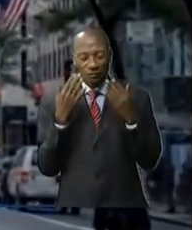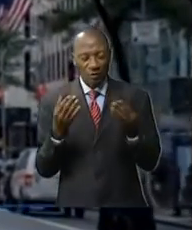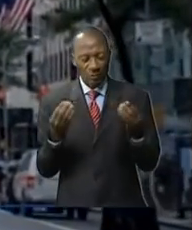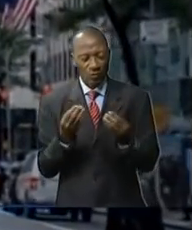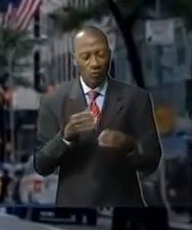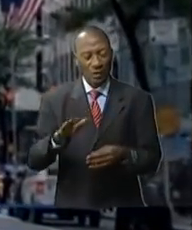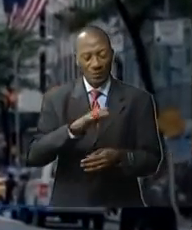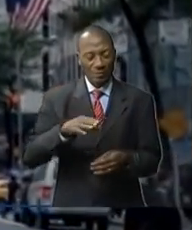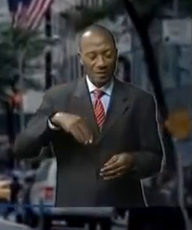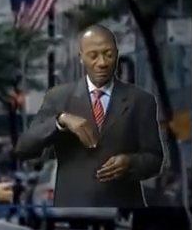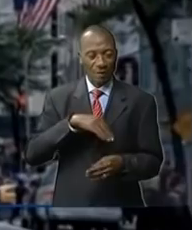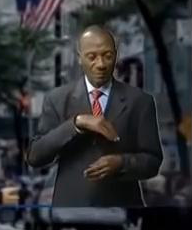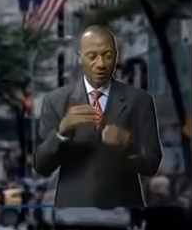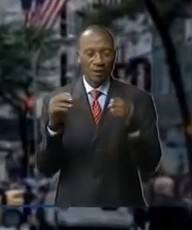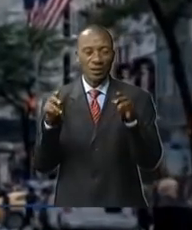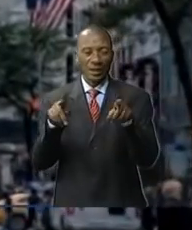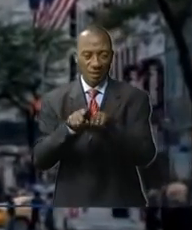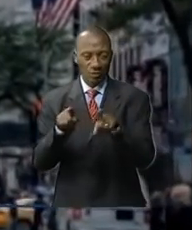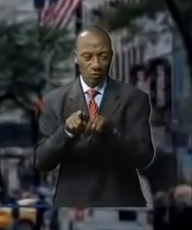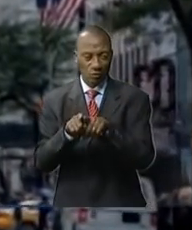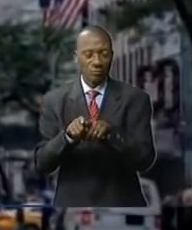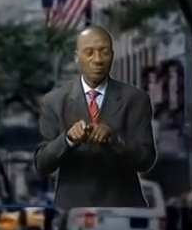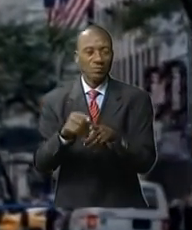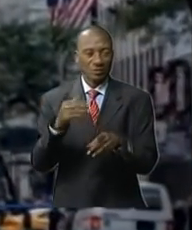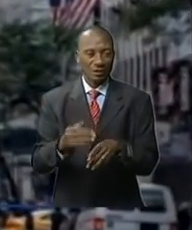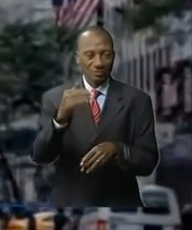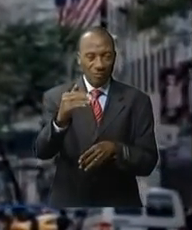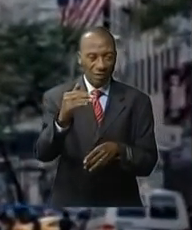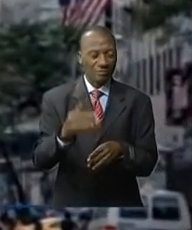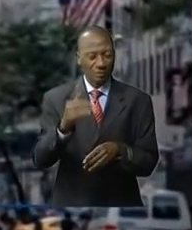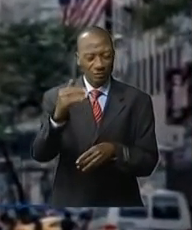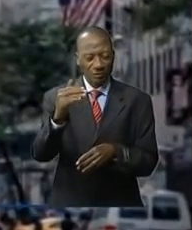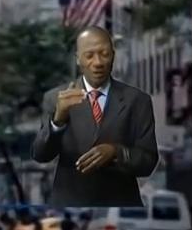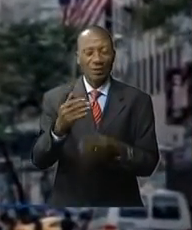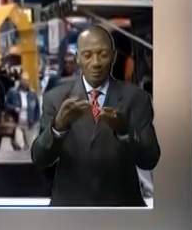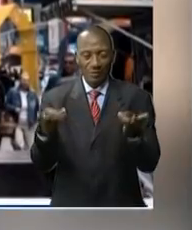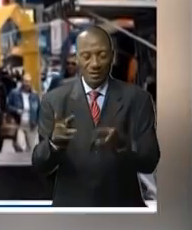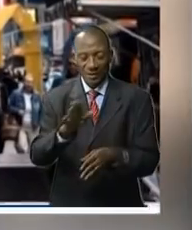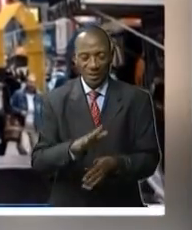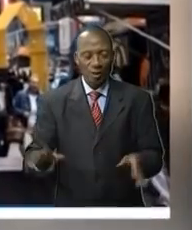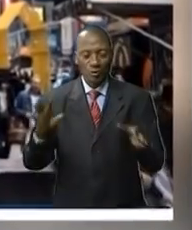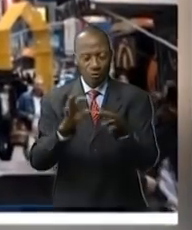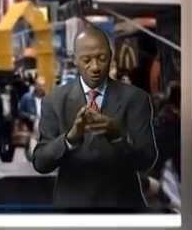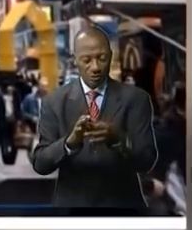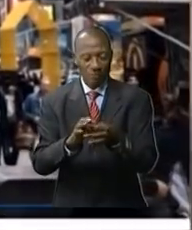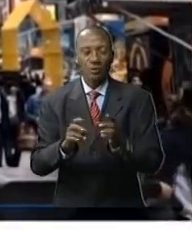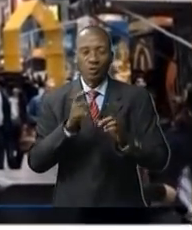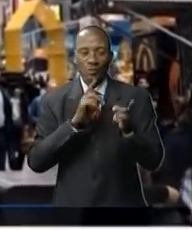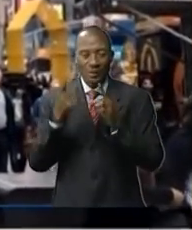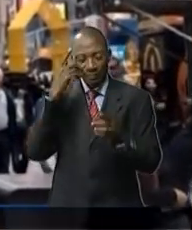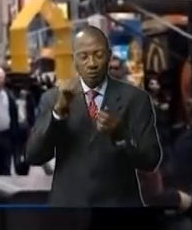la tribune des Nations Unies et disposant tous d'une seule voix de vote. La pandémie de COVID-19. Le